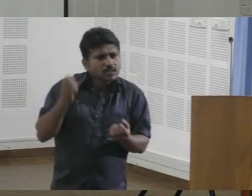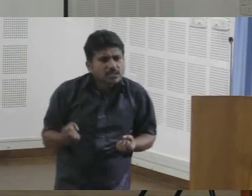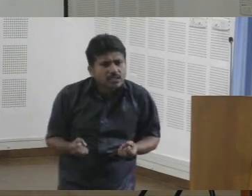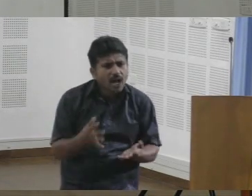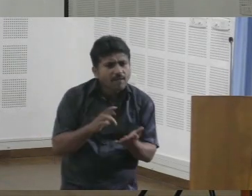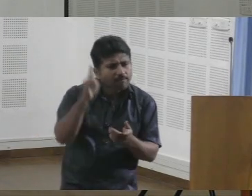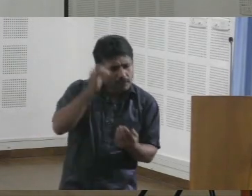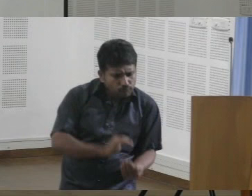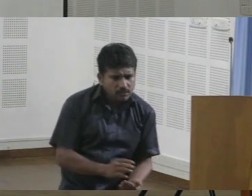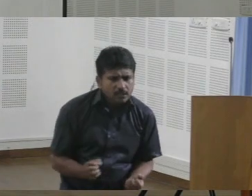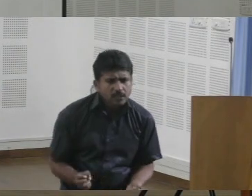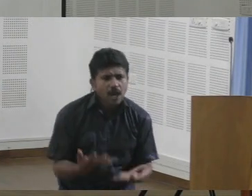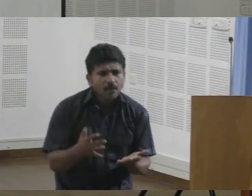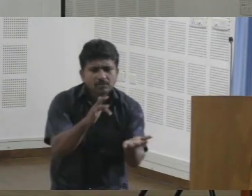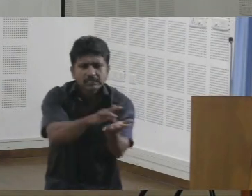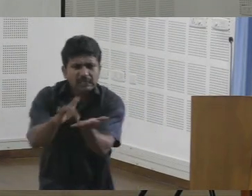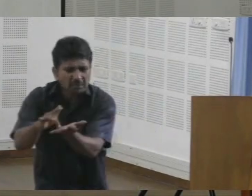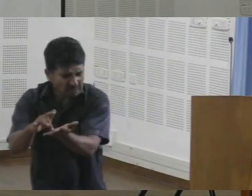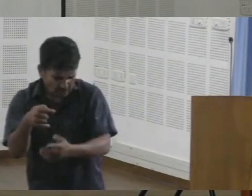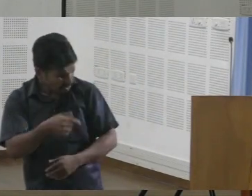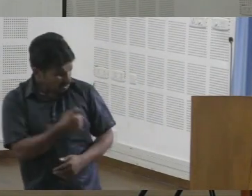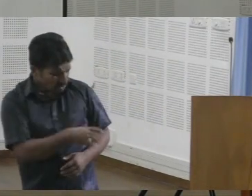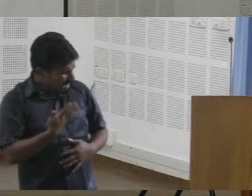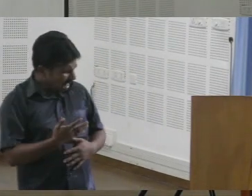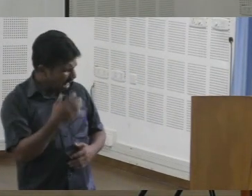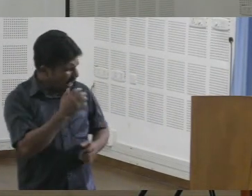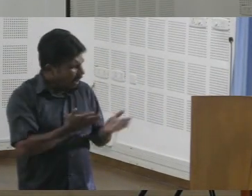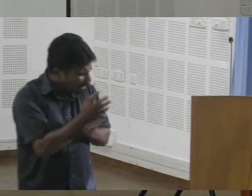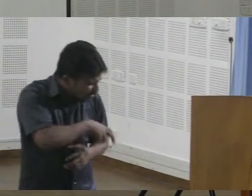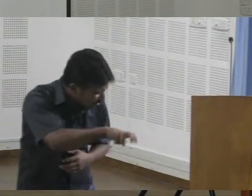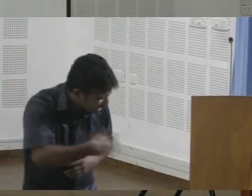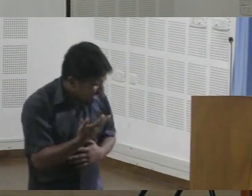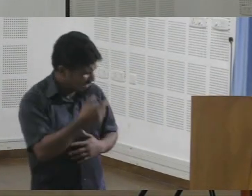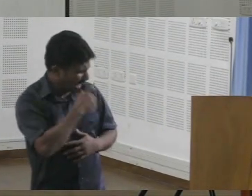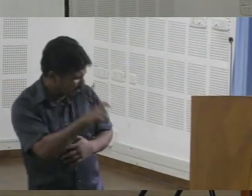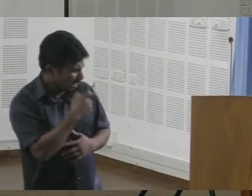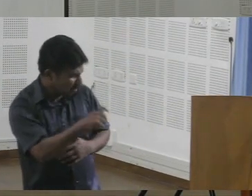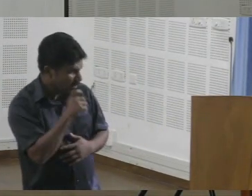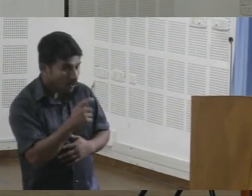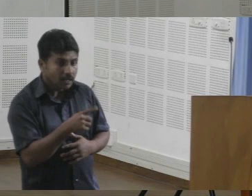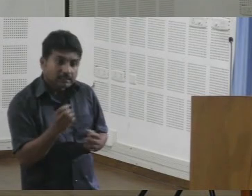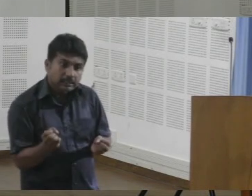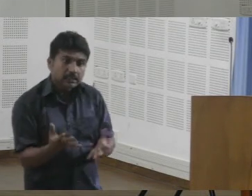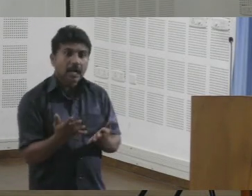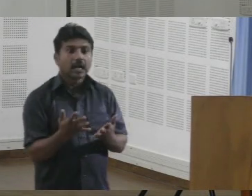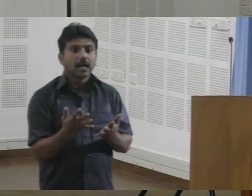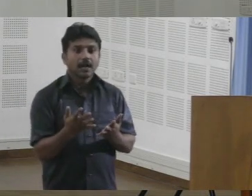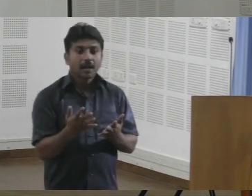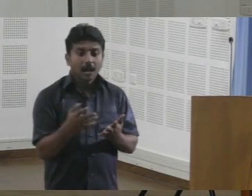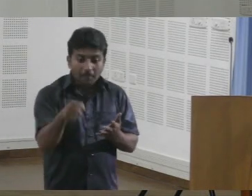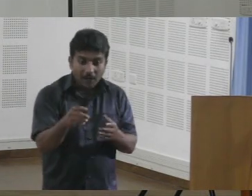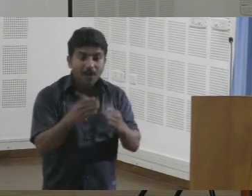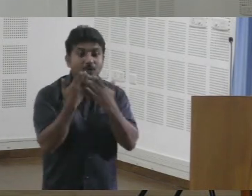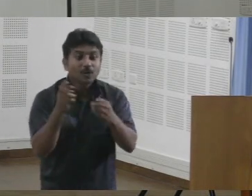കുട്ടിയാണ്, ഭയങ്കര ഹൈപ്പർ ആക്റ്റീവാണ് എന്നുള്ള കംപ്ലൈൻറ്റുകൾ കൊണ്ടാണ് ഞങ്ങൾ തുടങ്ങിയത്. ബബിൾസ് മാത്രമാണ് അവന് അഡ്മിഷൻ